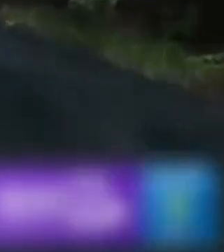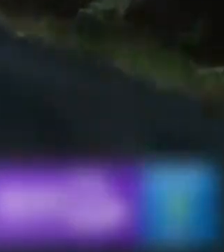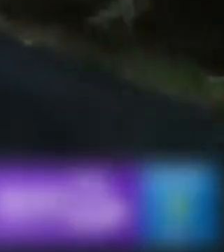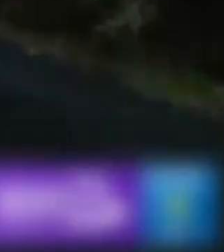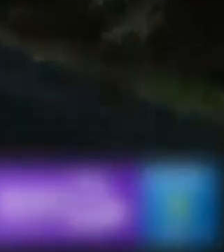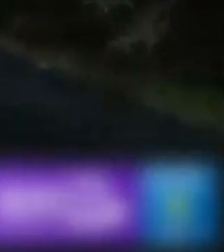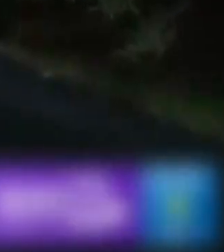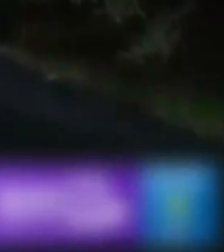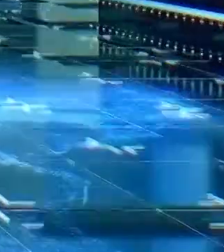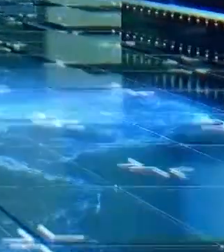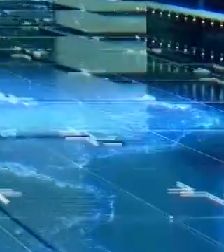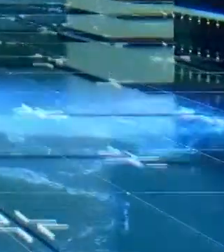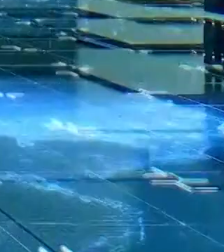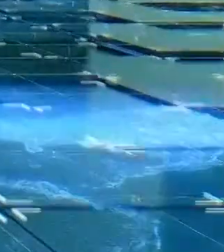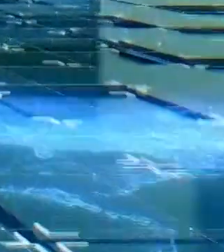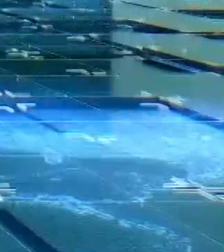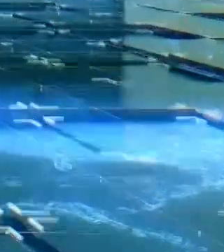интернет-ресурсов.